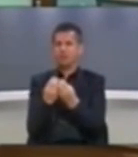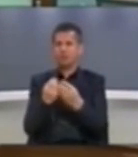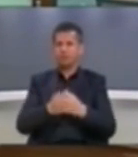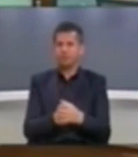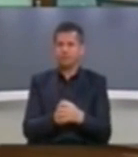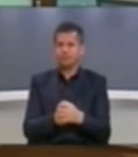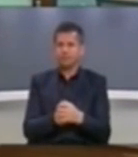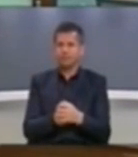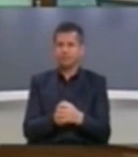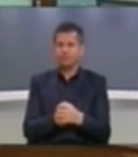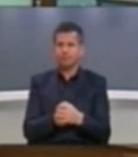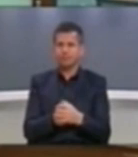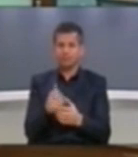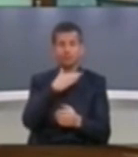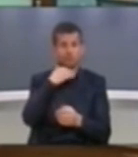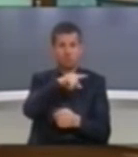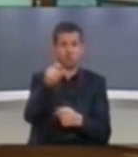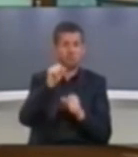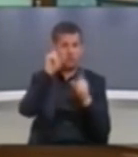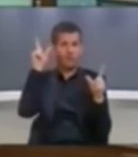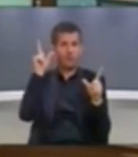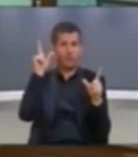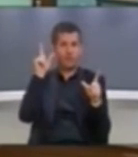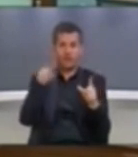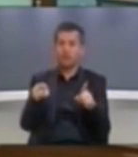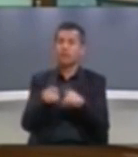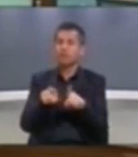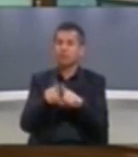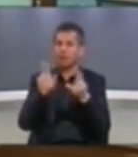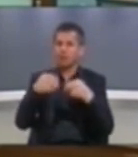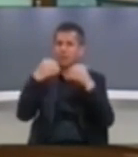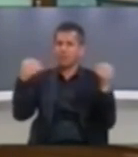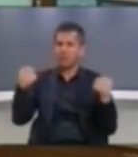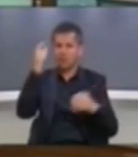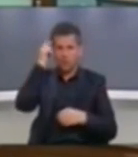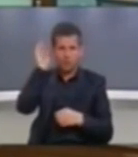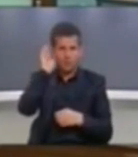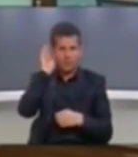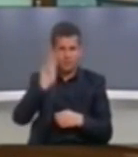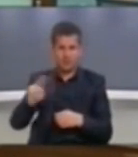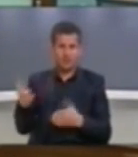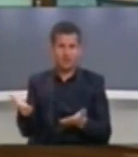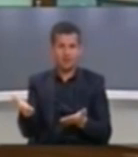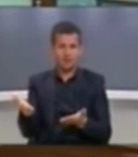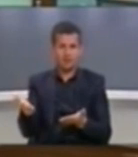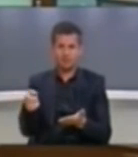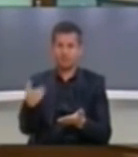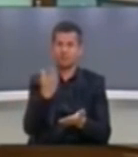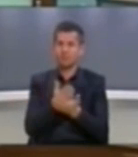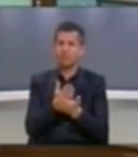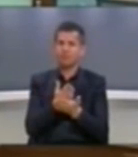Për çuditë e disave, e jo të gjithëve natyrisht, të njëjta gjëra i tha edhe Mustafa, ky kryeministri tjetër. Po ky kur u